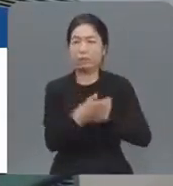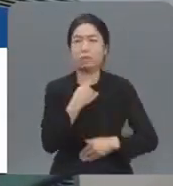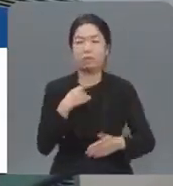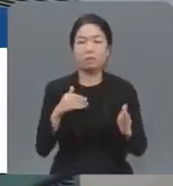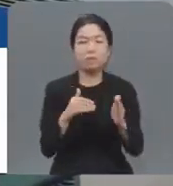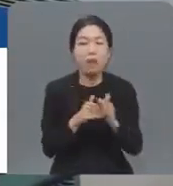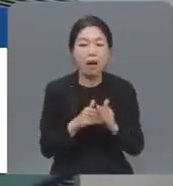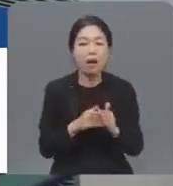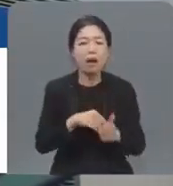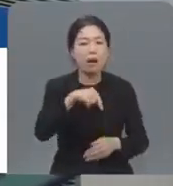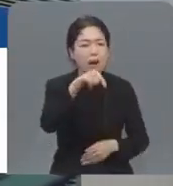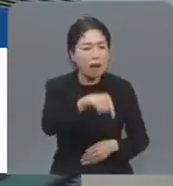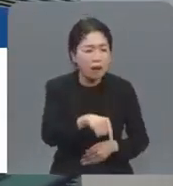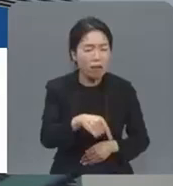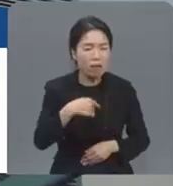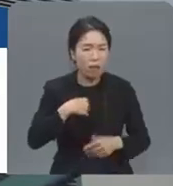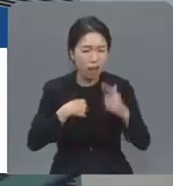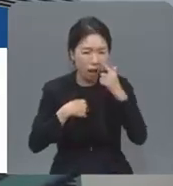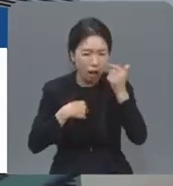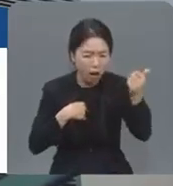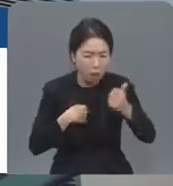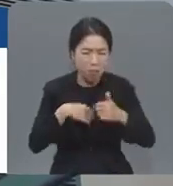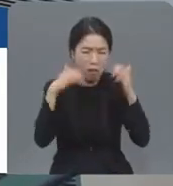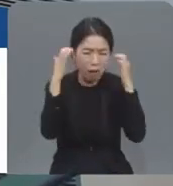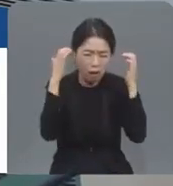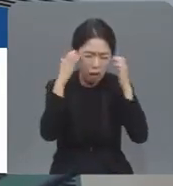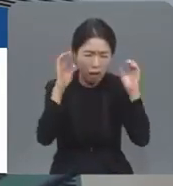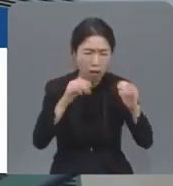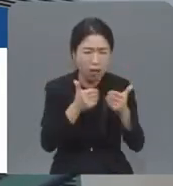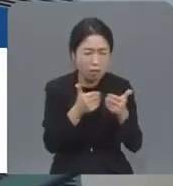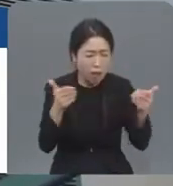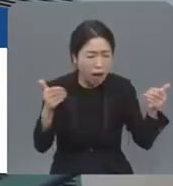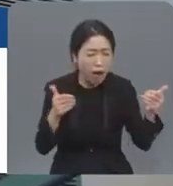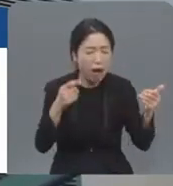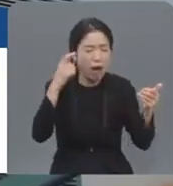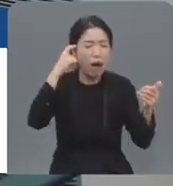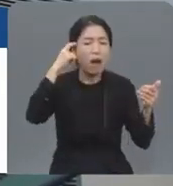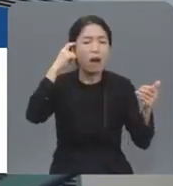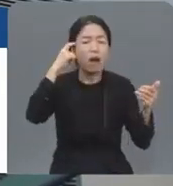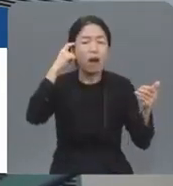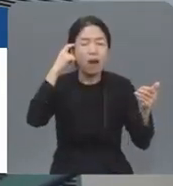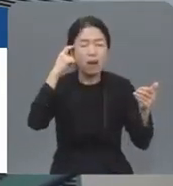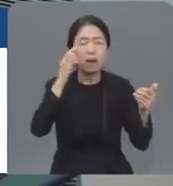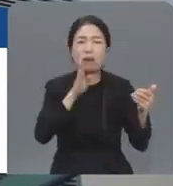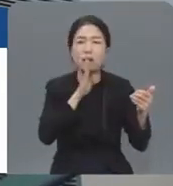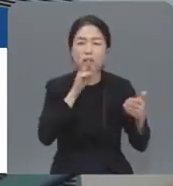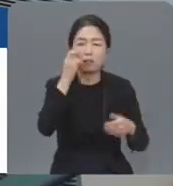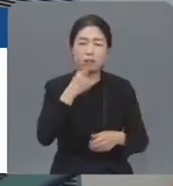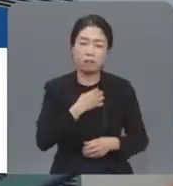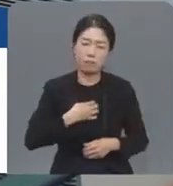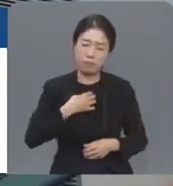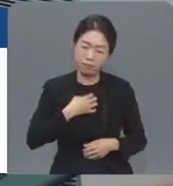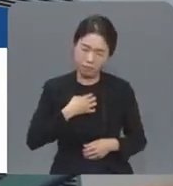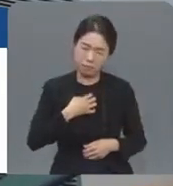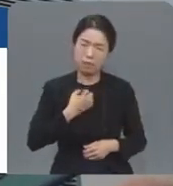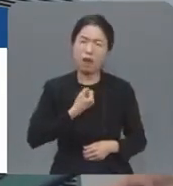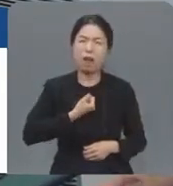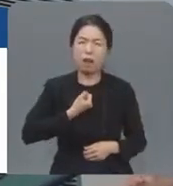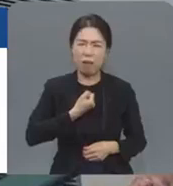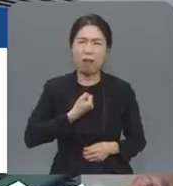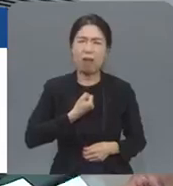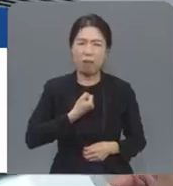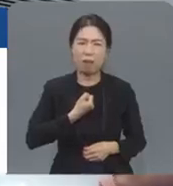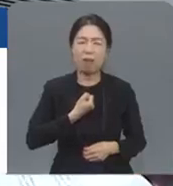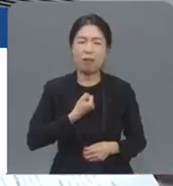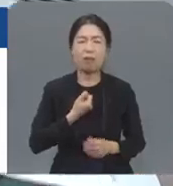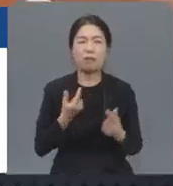이런데 와서 우리 아버지께서 이렇게 고성을 하시고 돌아가셨다 이런 걸 생각하면은 정말로 슬프고네